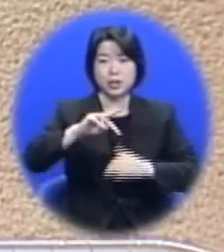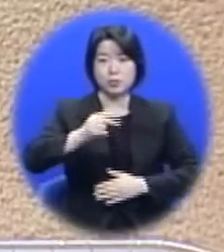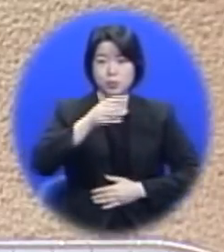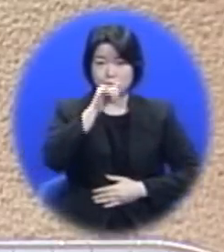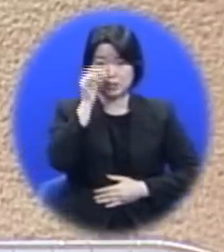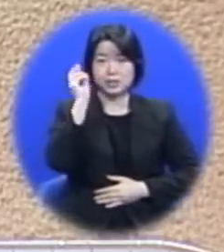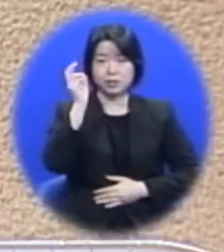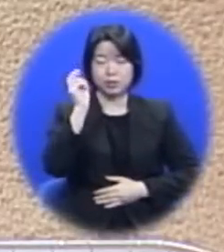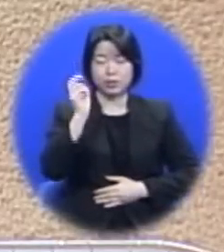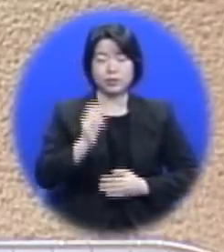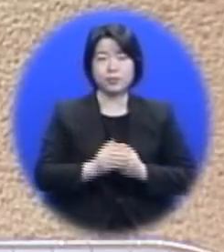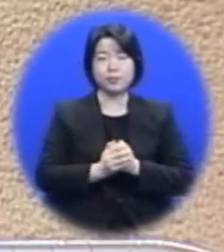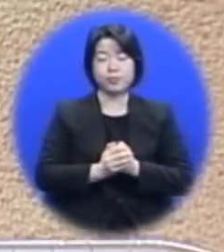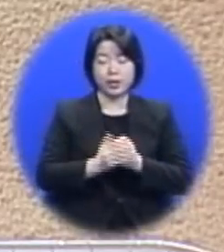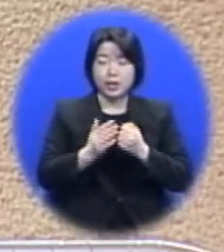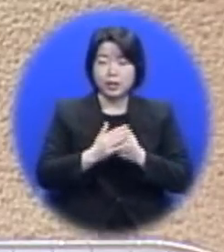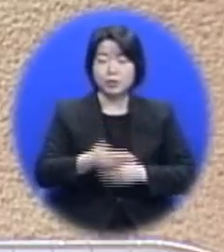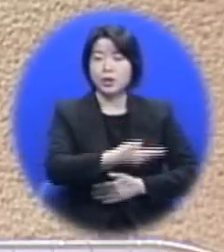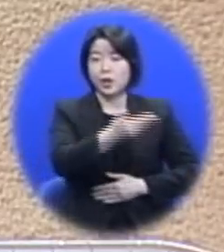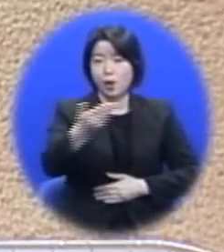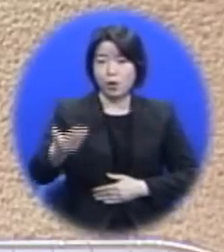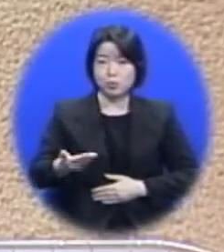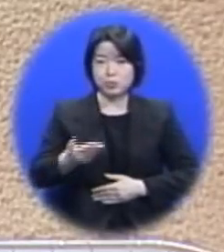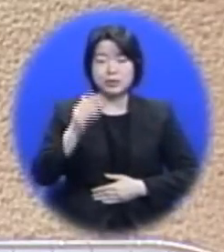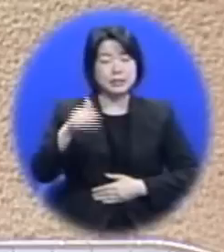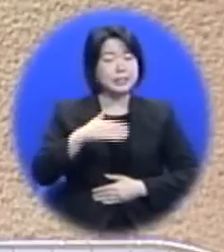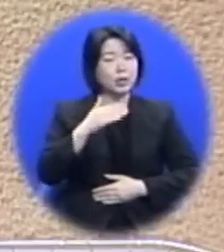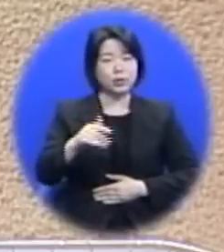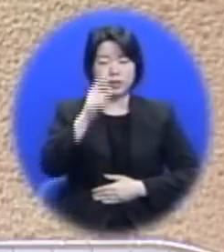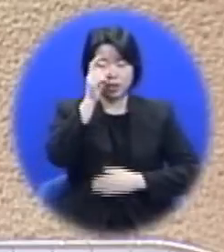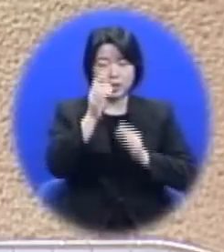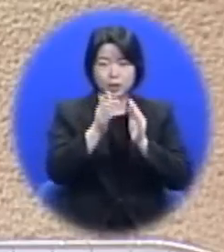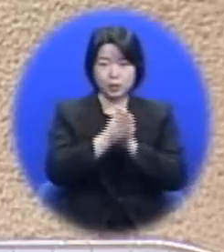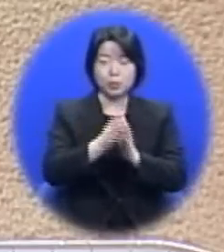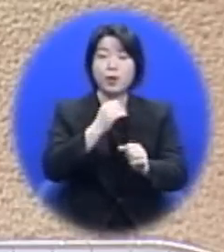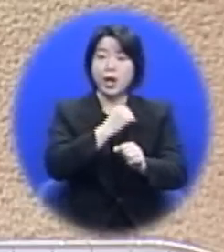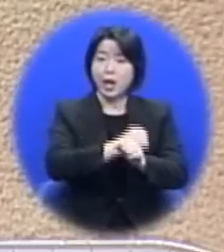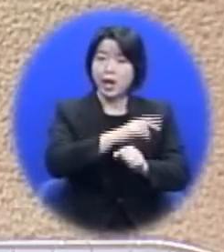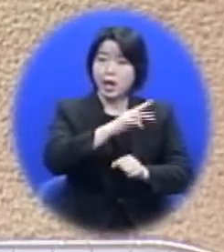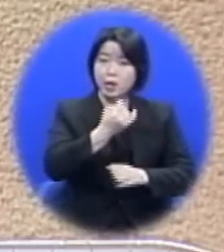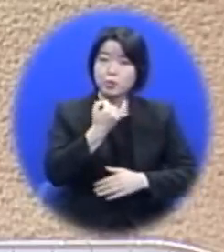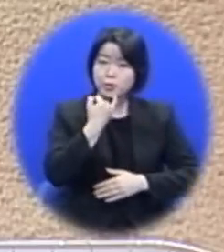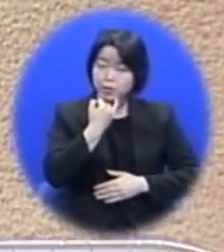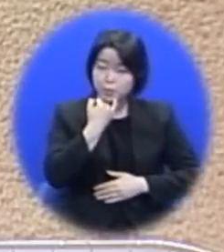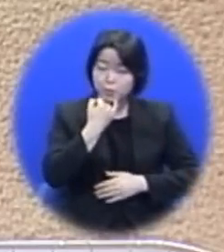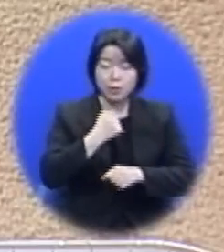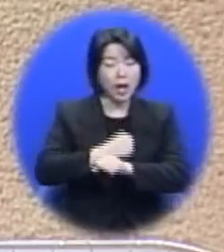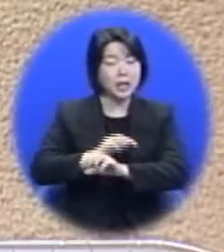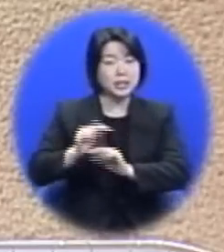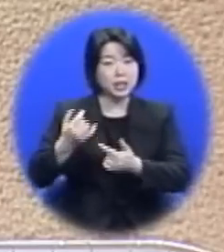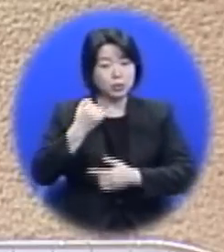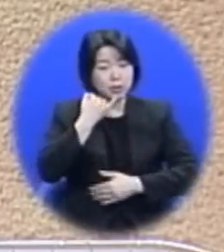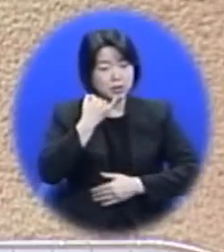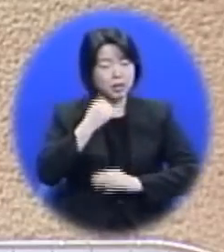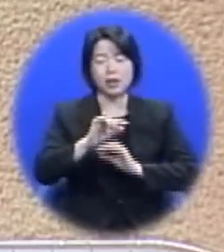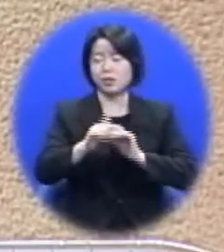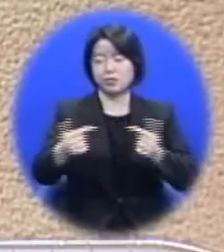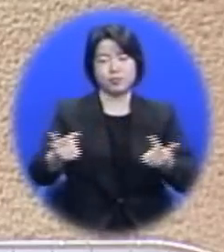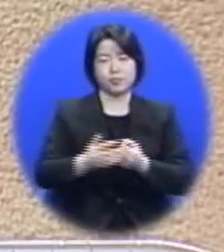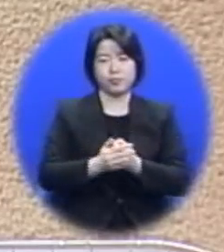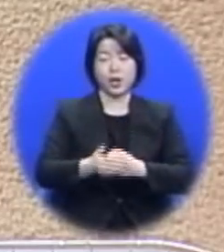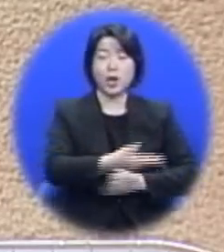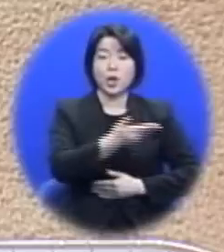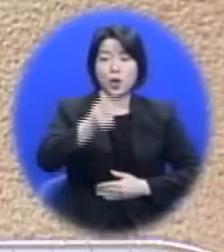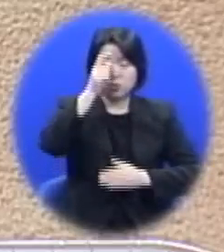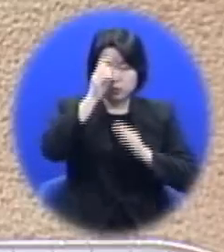겁니다. 여러분, 절대로 기도는 해도 되고 안 해도 되는 게 아닙니다. 만약에 여러분이 기도 생활이 제대로